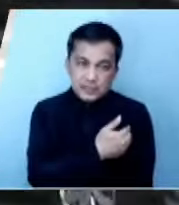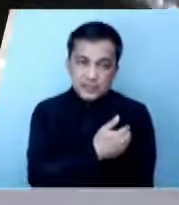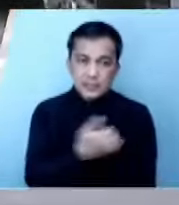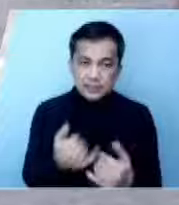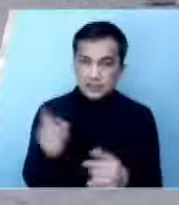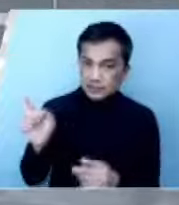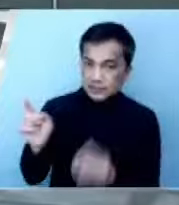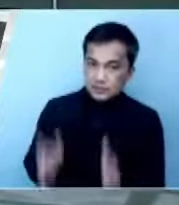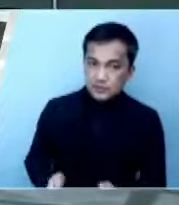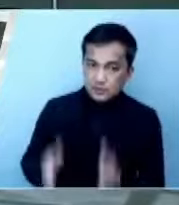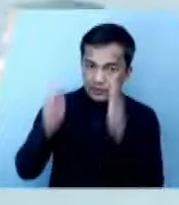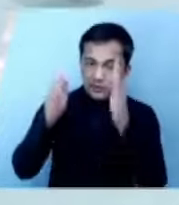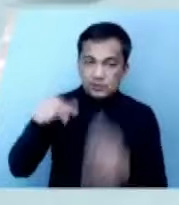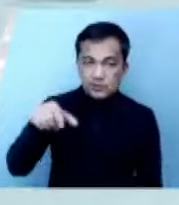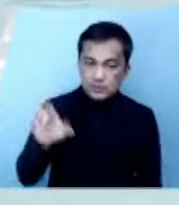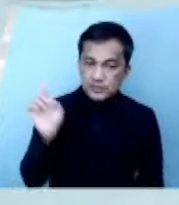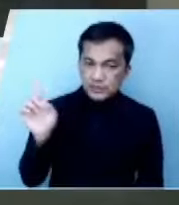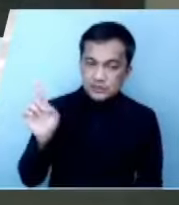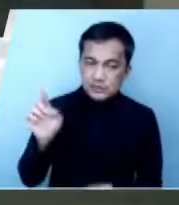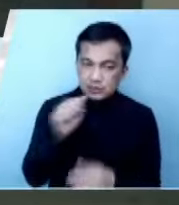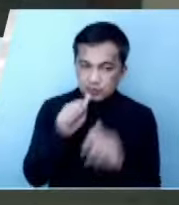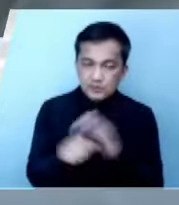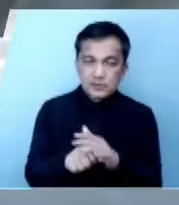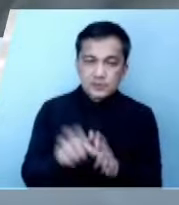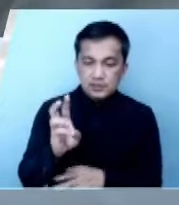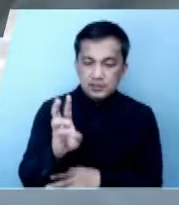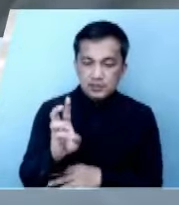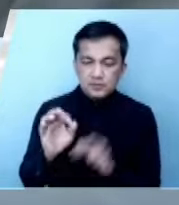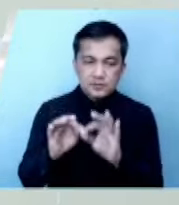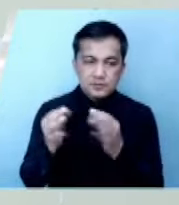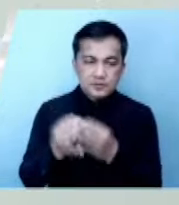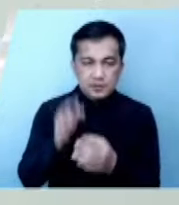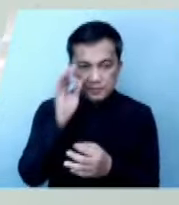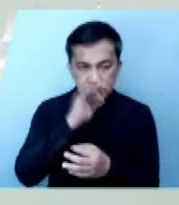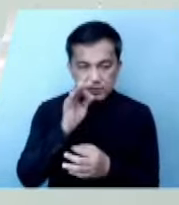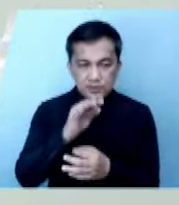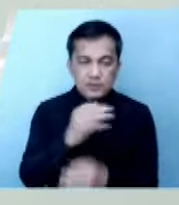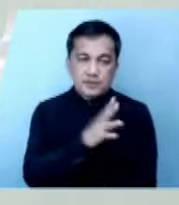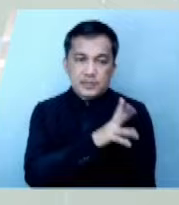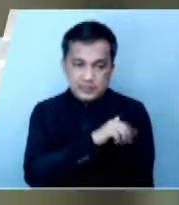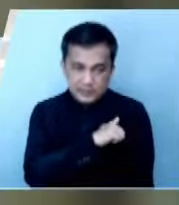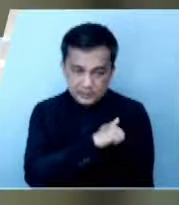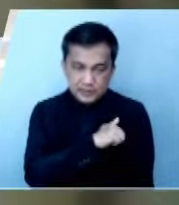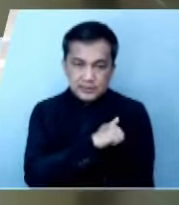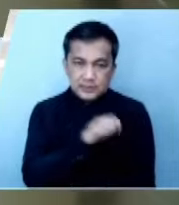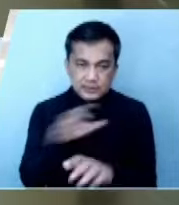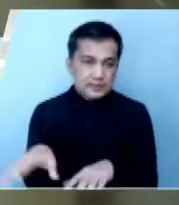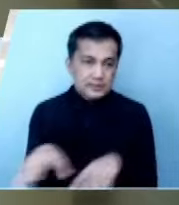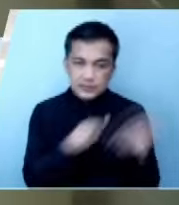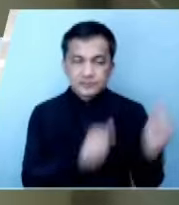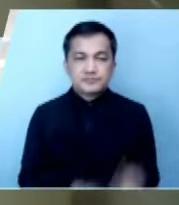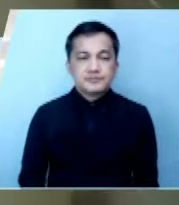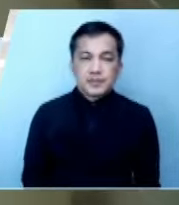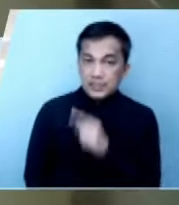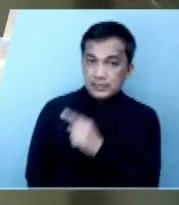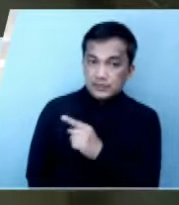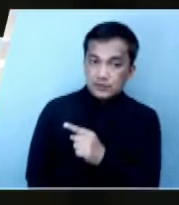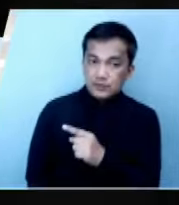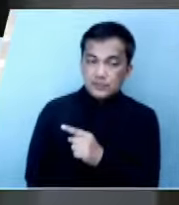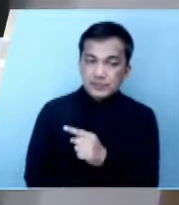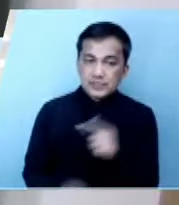Quezon City ang kanlunga ng 16 na pamilyang Filipino-Palestinian na inilikas. Ito muna ang kanilang Little